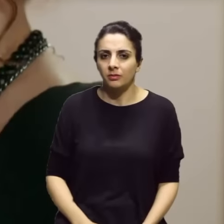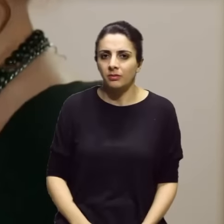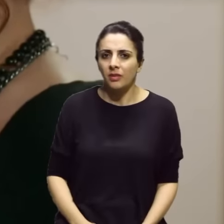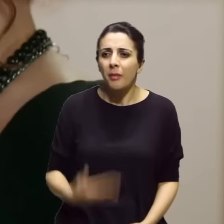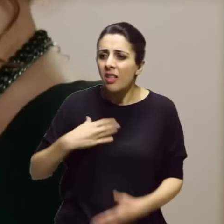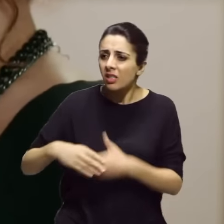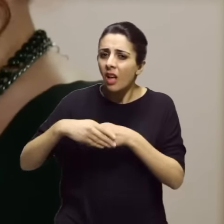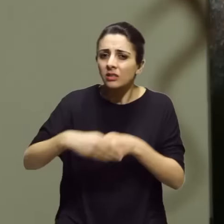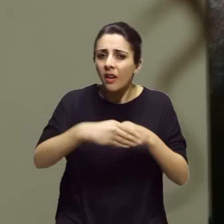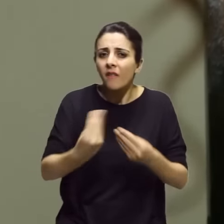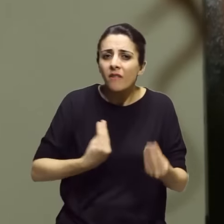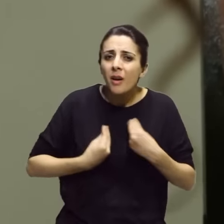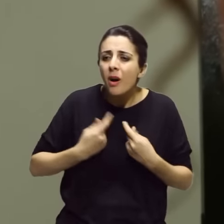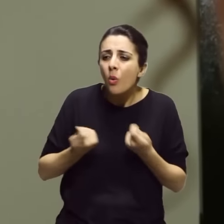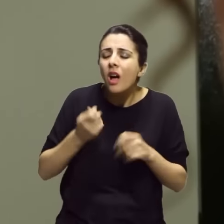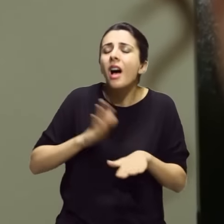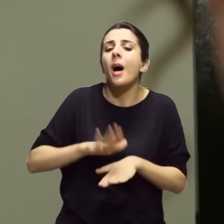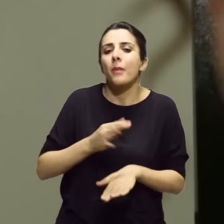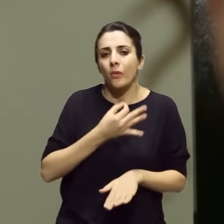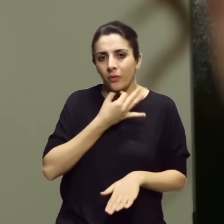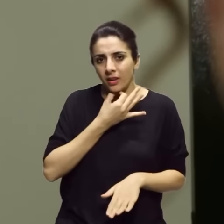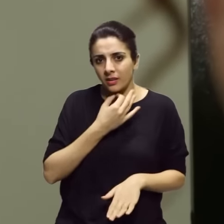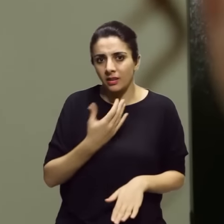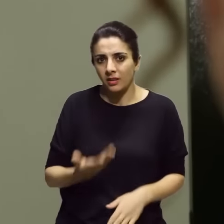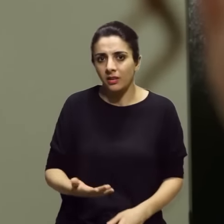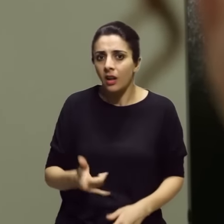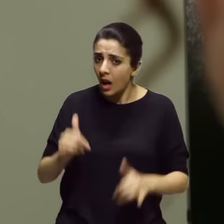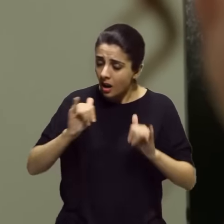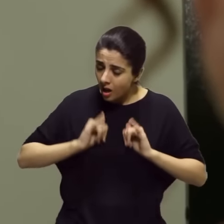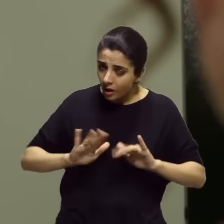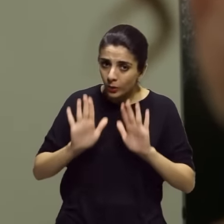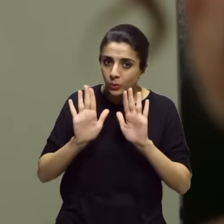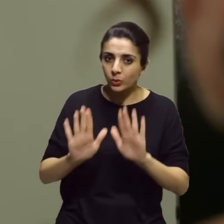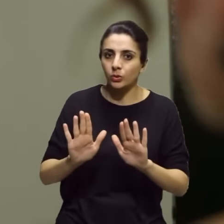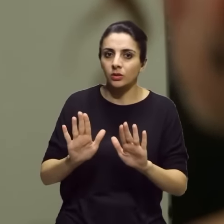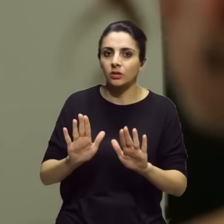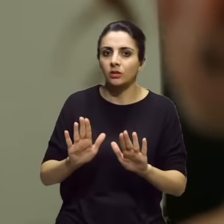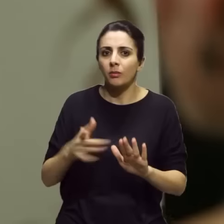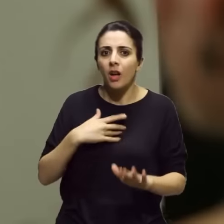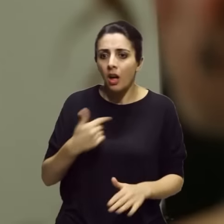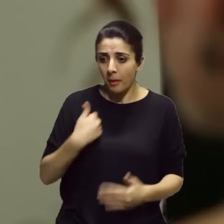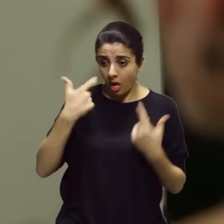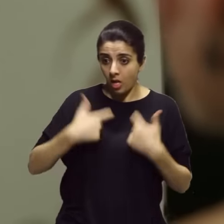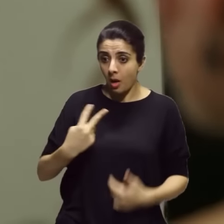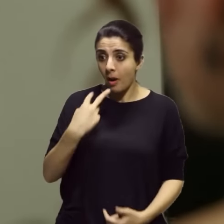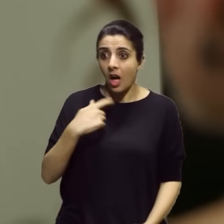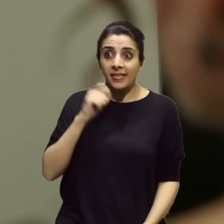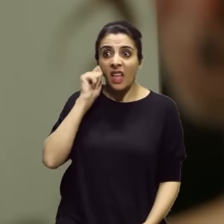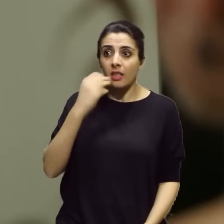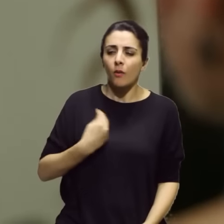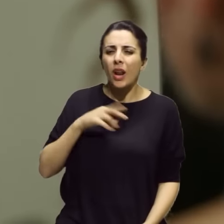Beni birileriyle tanıştırmaya çalışma mesela. Rahatla artık. Beni bir tehdit olarak görmene gerek